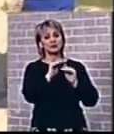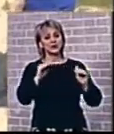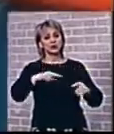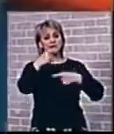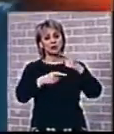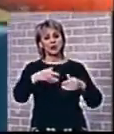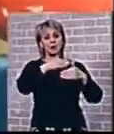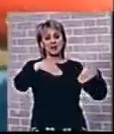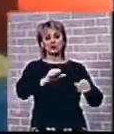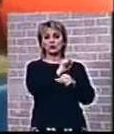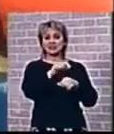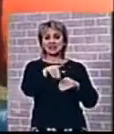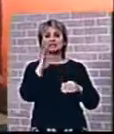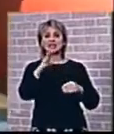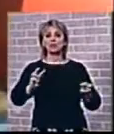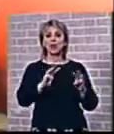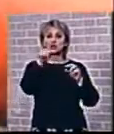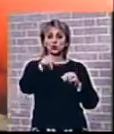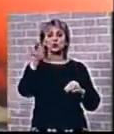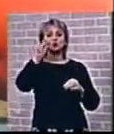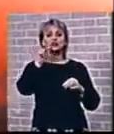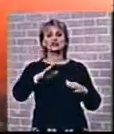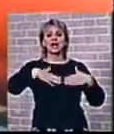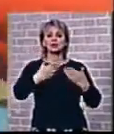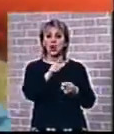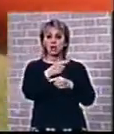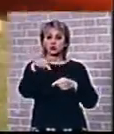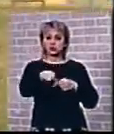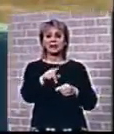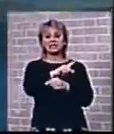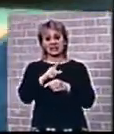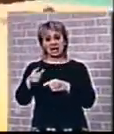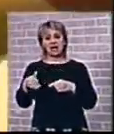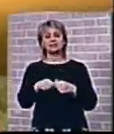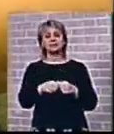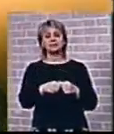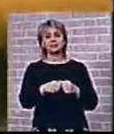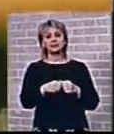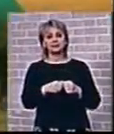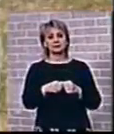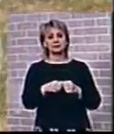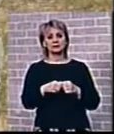проходят полосу препятствий и становятся пожарными, учатся обращаться с оружием и